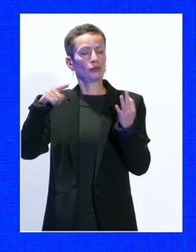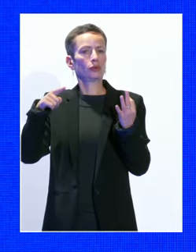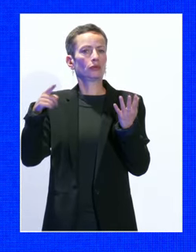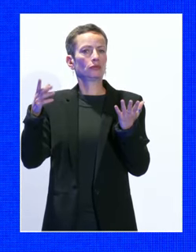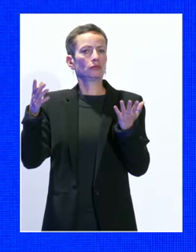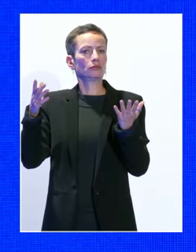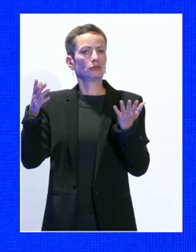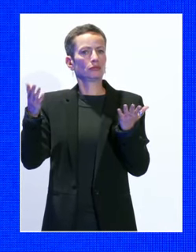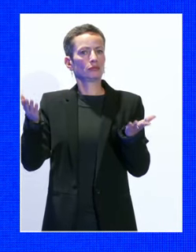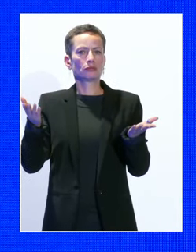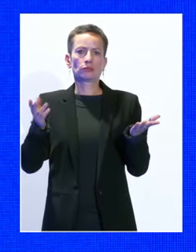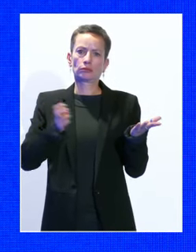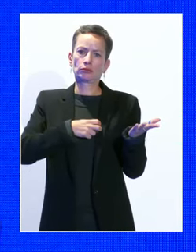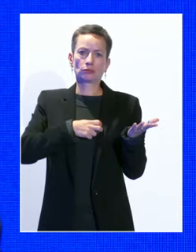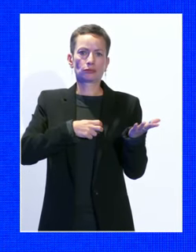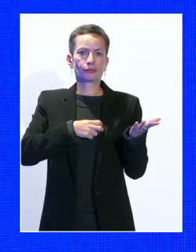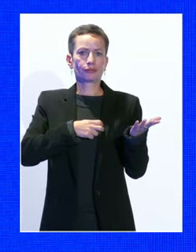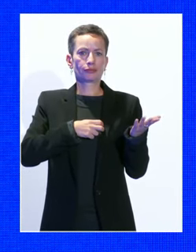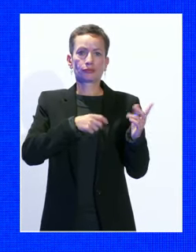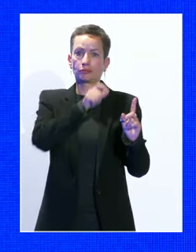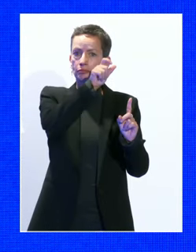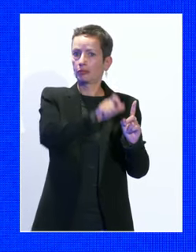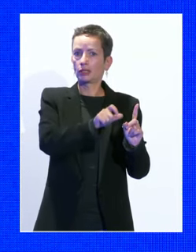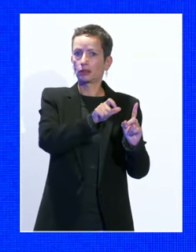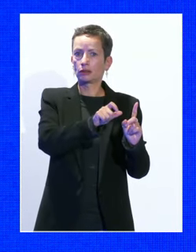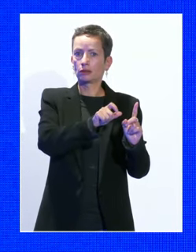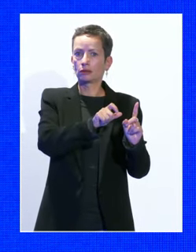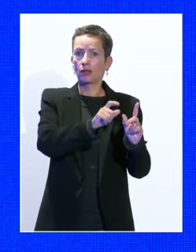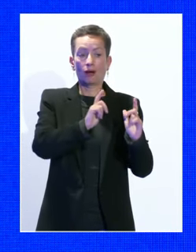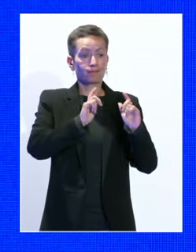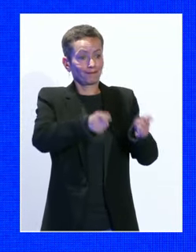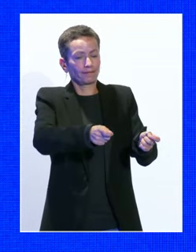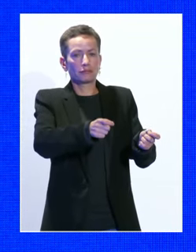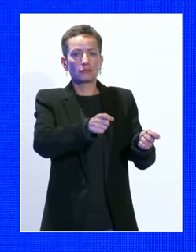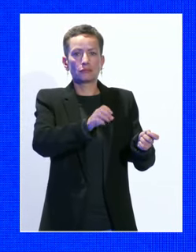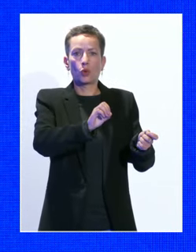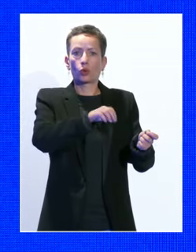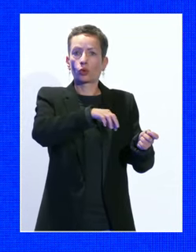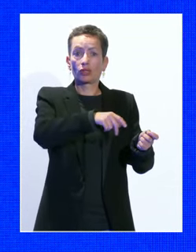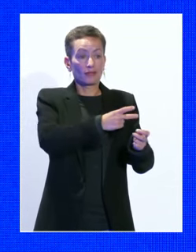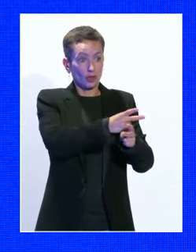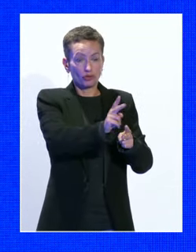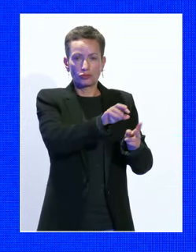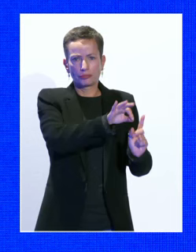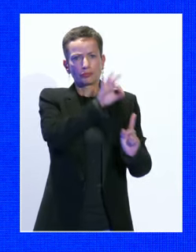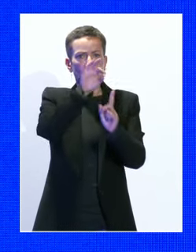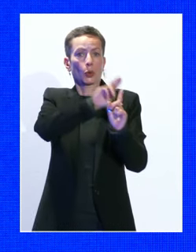qu'il devienne possible de renvoyer dans leur pays ceux qui présentent un danger.